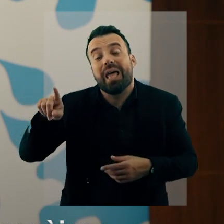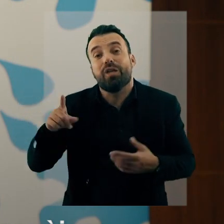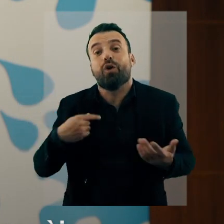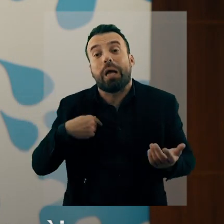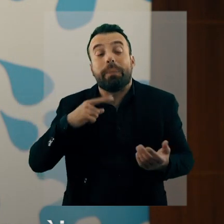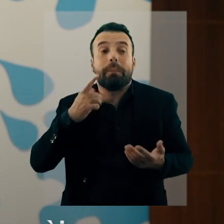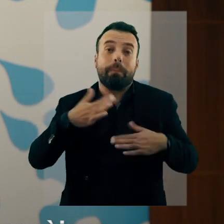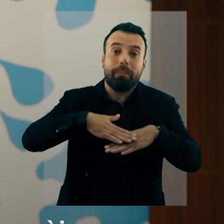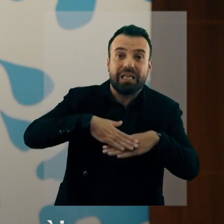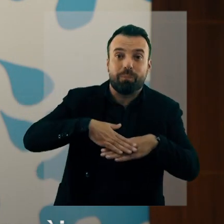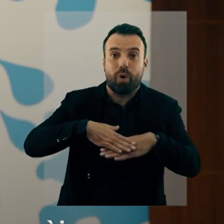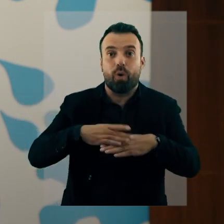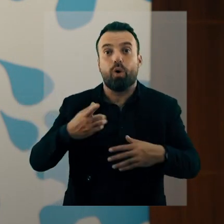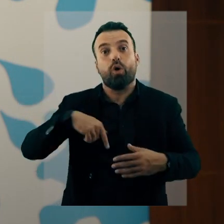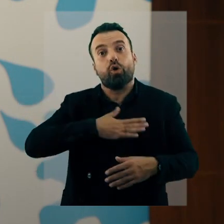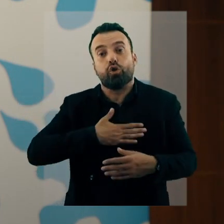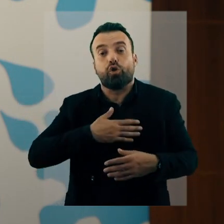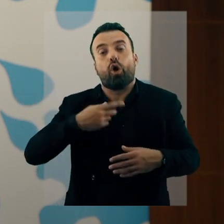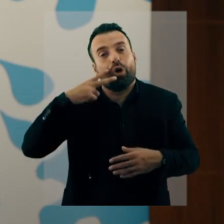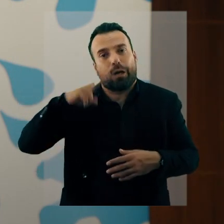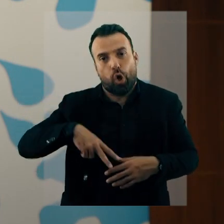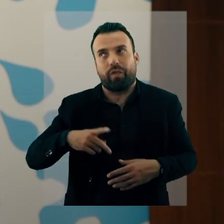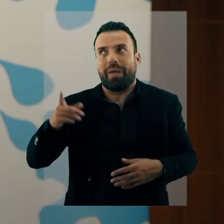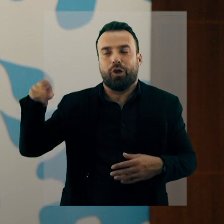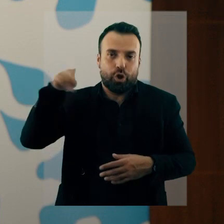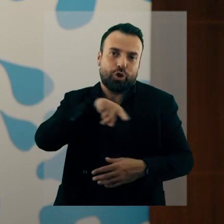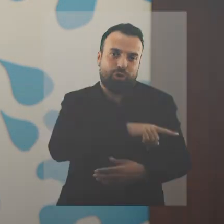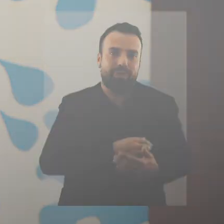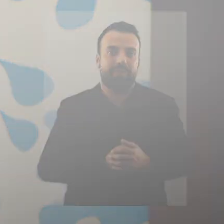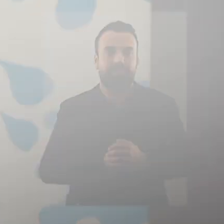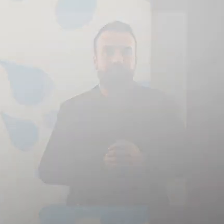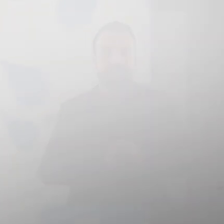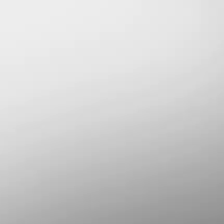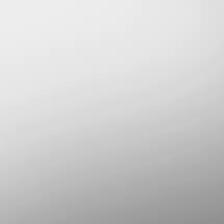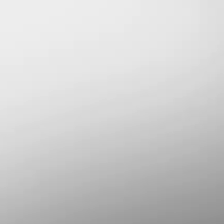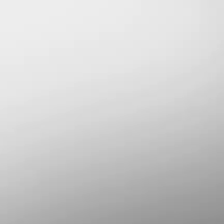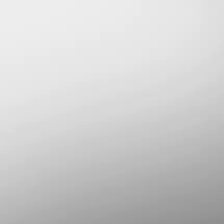val la pena donar a conèixer, perquè els joves d'escollir bé, el manco és que fan feina en nosaltres són realment així.